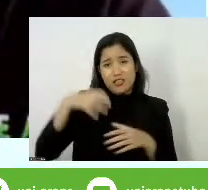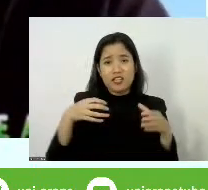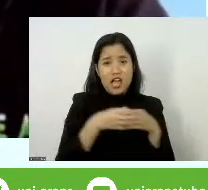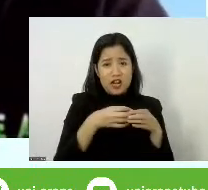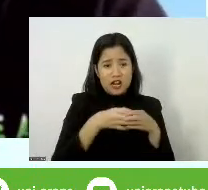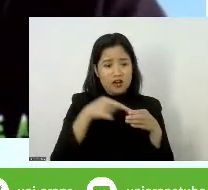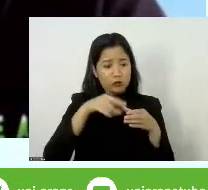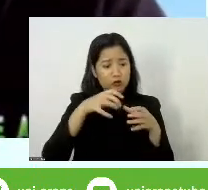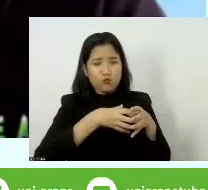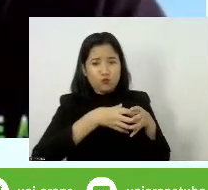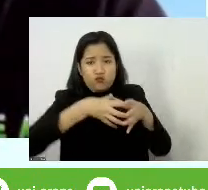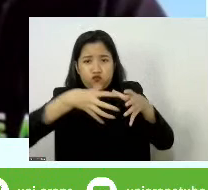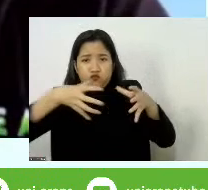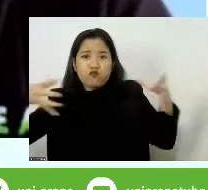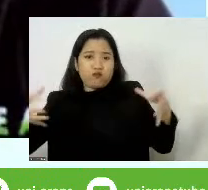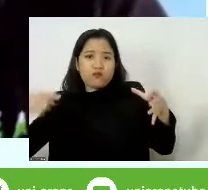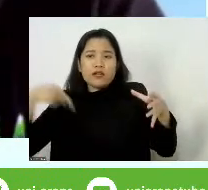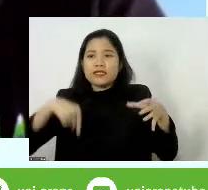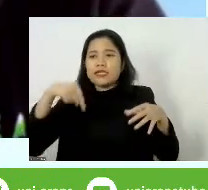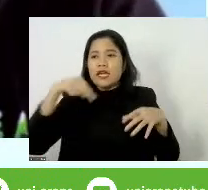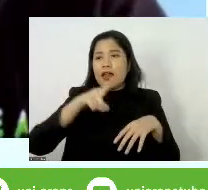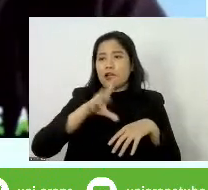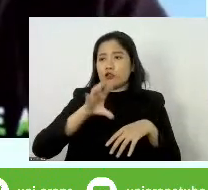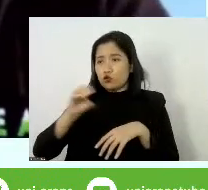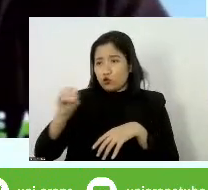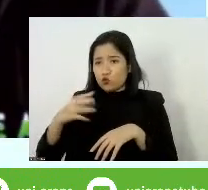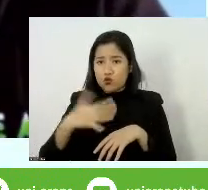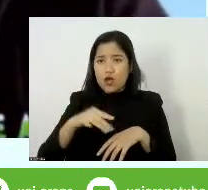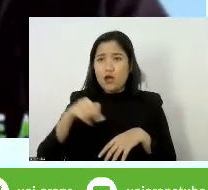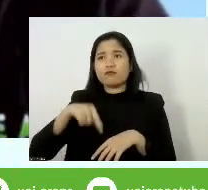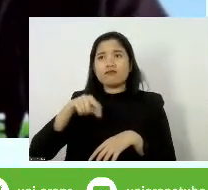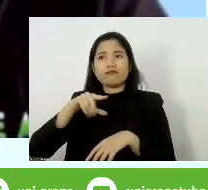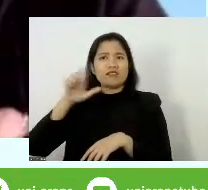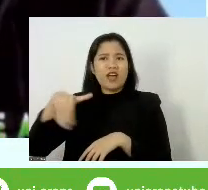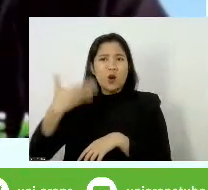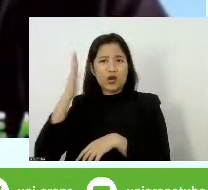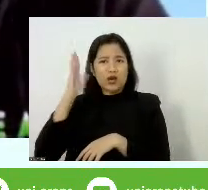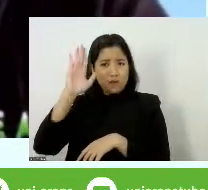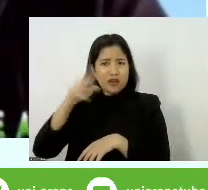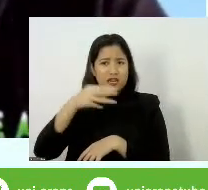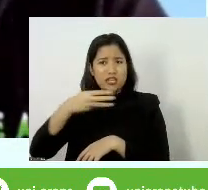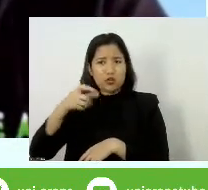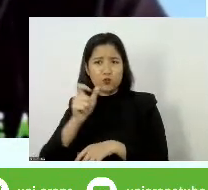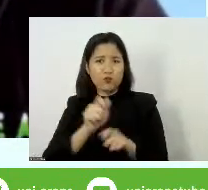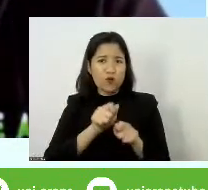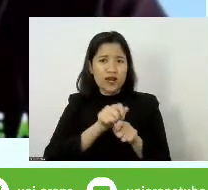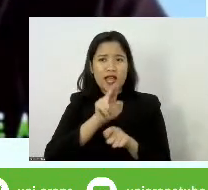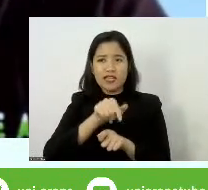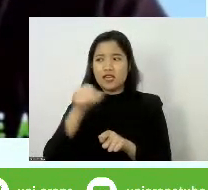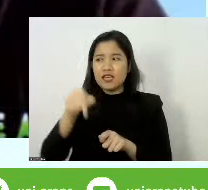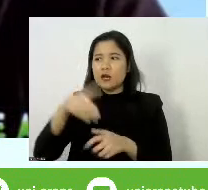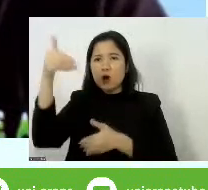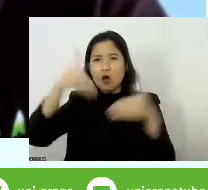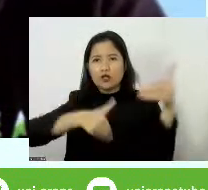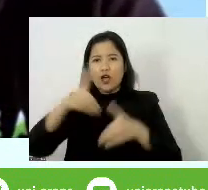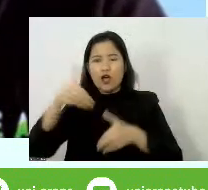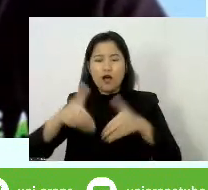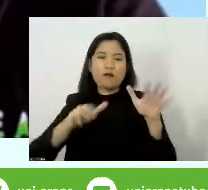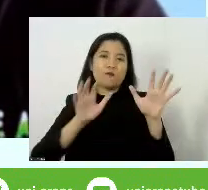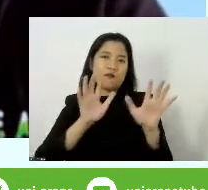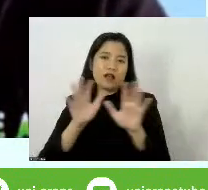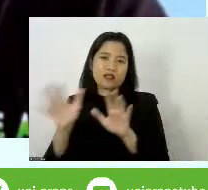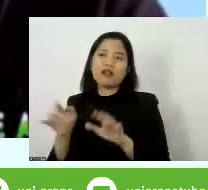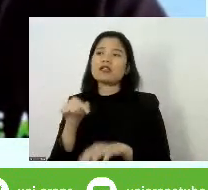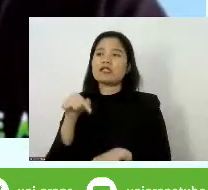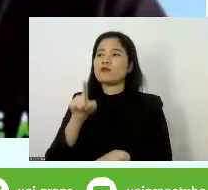ada ratusan harusnya 2000-an ada jutaan tahun depan you bikin lagi Yang wujud Aan gitu karena Emang in Butuh